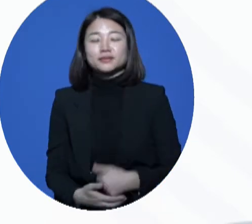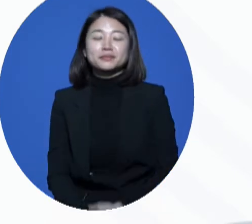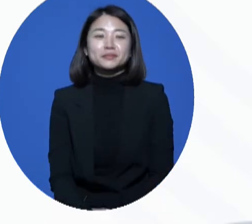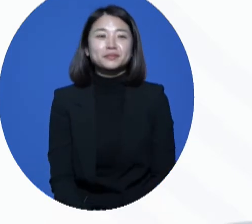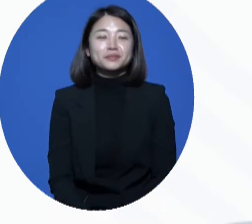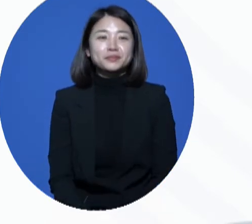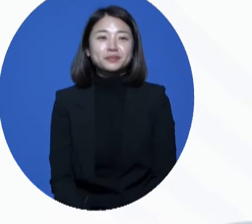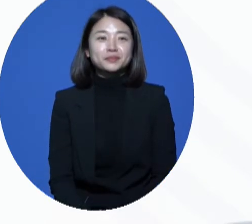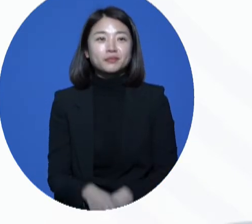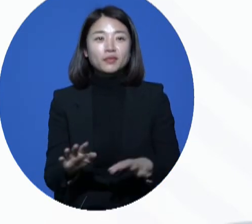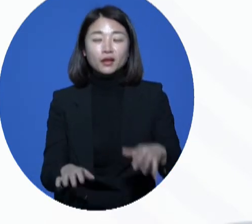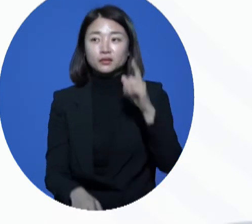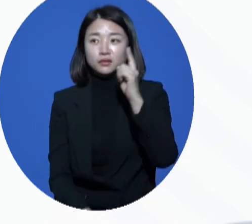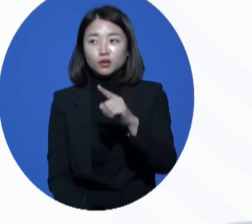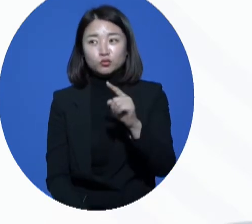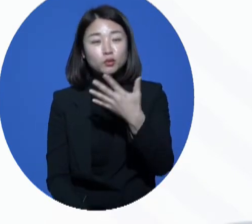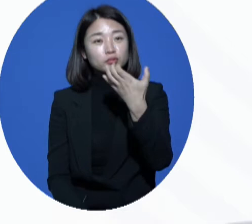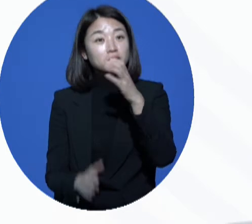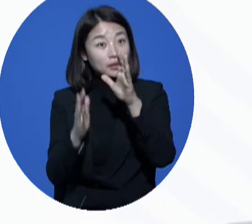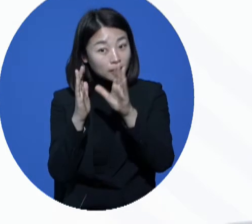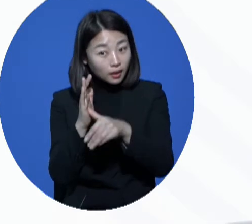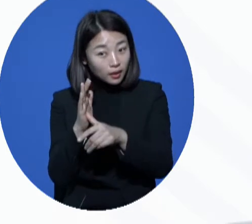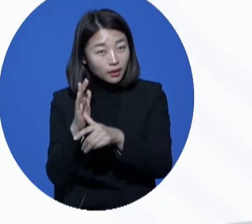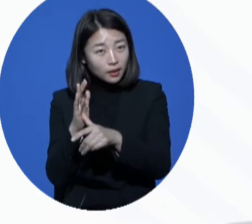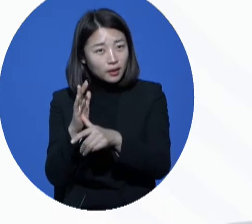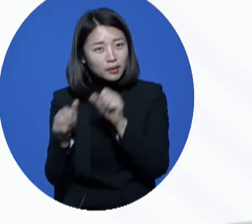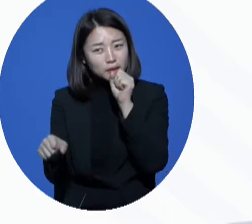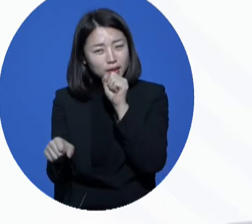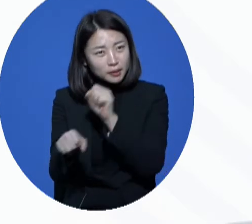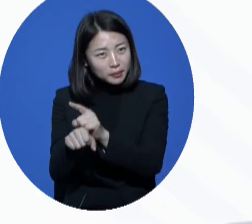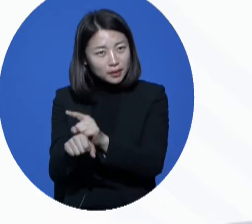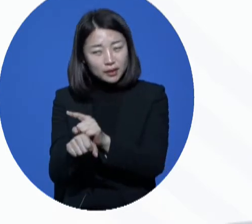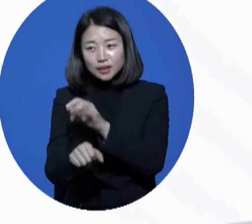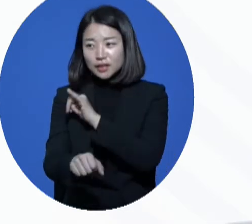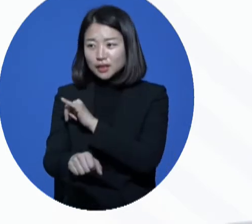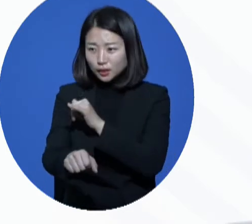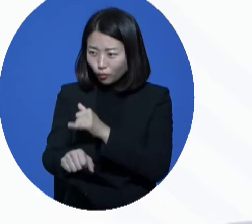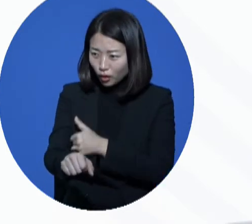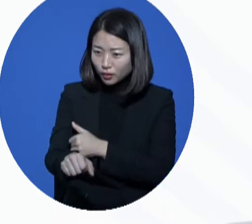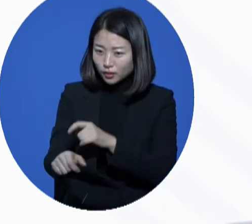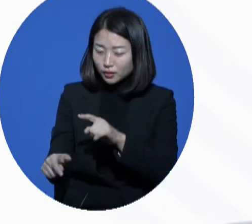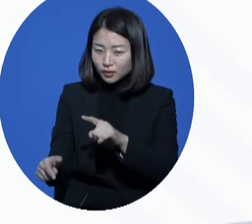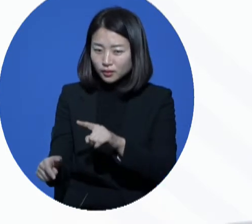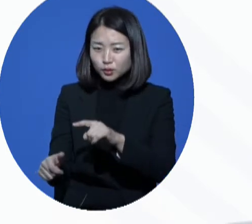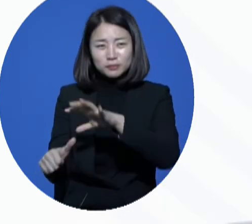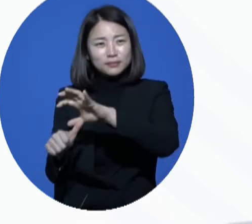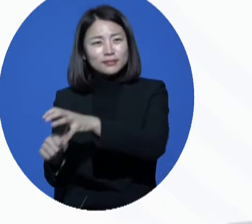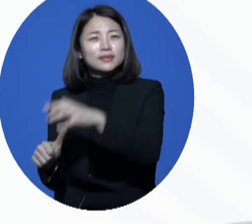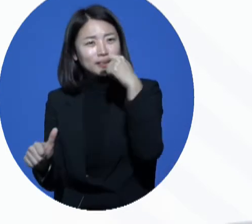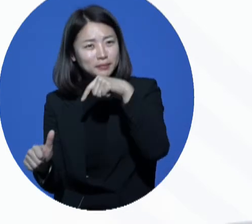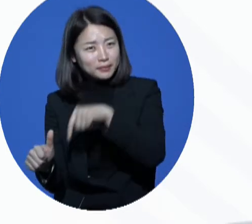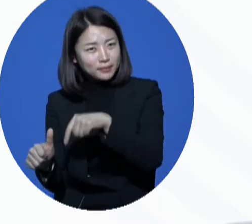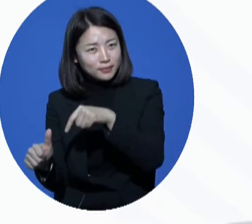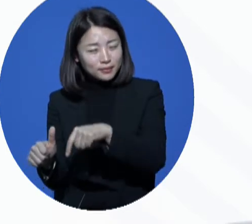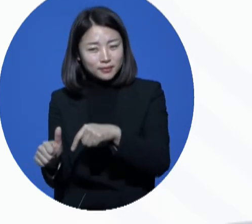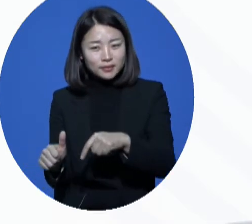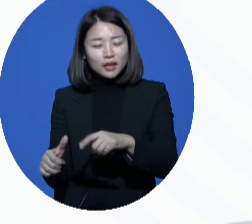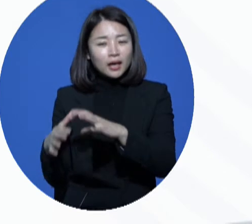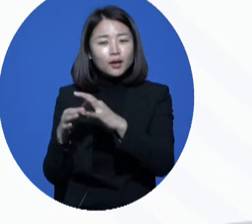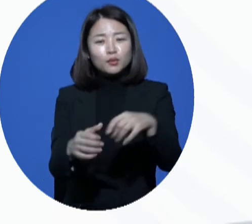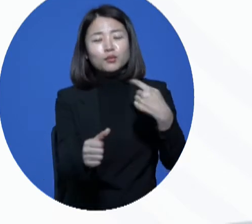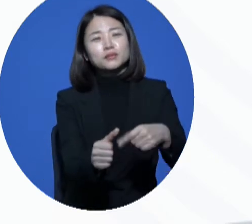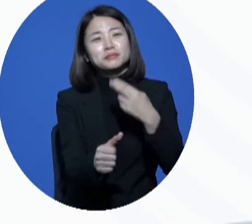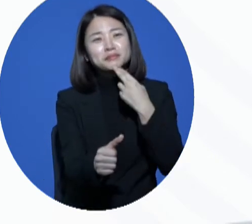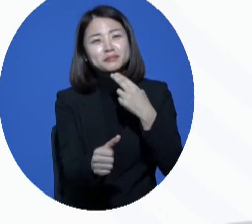이미 90년대부터 드러났던 이런 인권 침해의 역사들에 대해서 제대로 규명되지 않았기